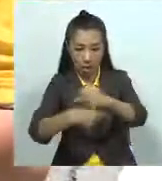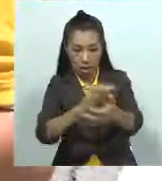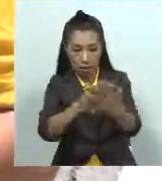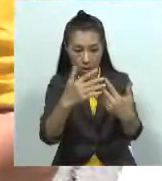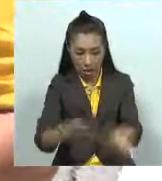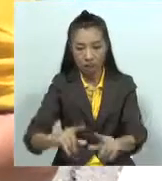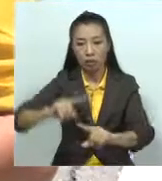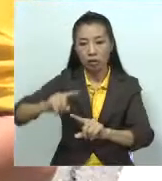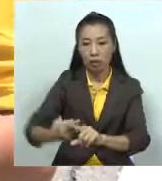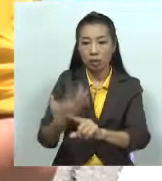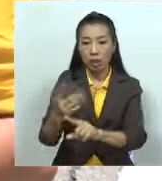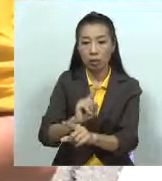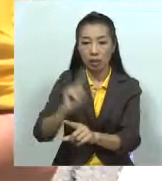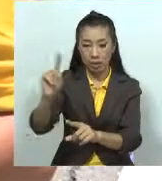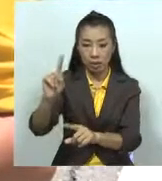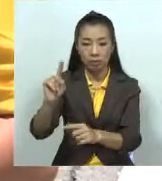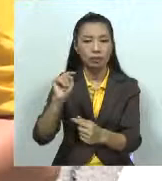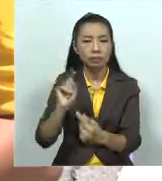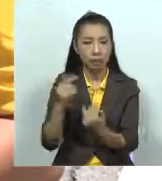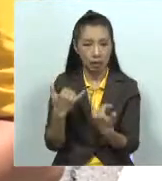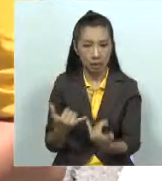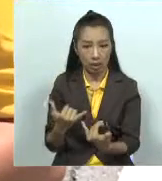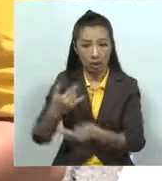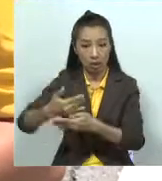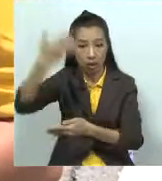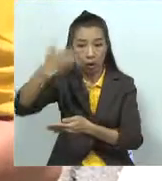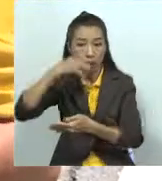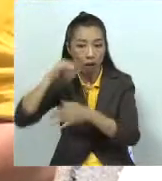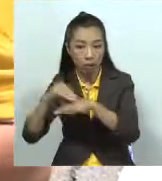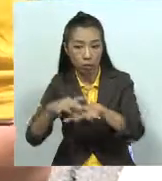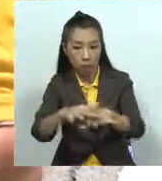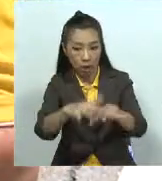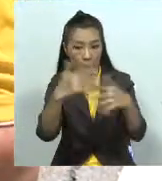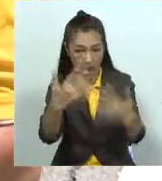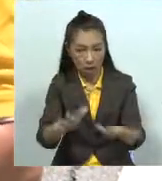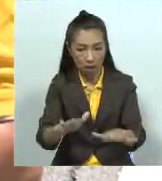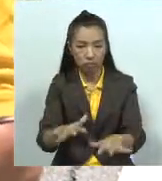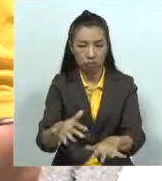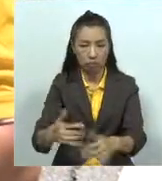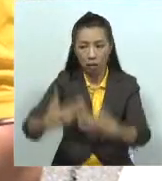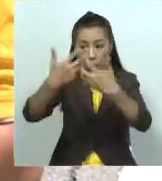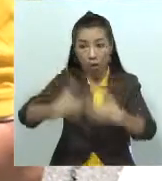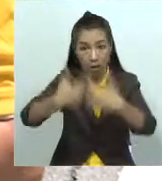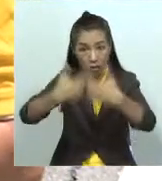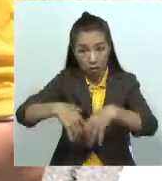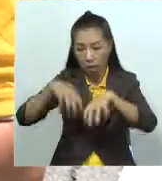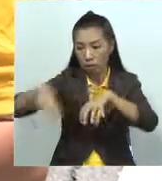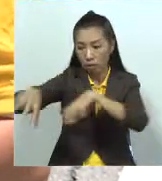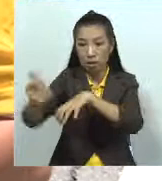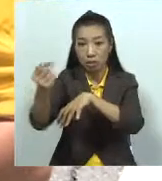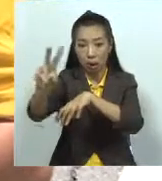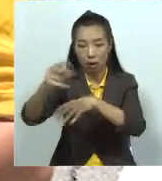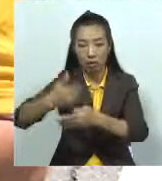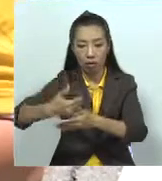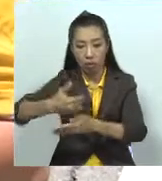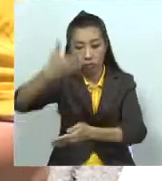ในวันที่1พฤษภาที่เป็นการกำหนดเนี่ยที่ขนาดนี้เราก็ดำเนินการสูบน้ำในการสตาร์ทได้ทุกสถานีสูบน้ำ12สถานีในเขตโครงการบางบานเ